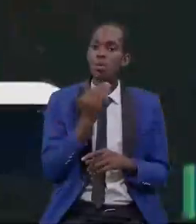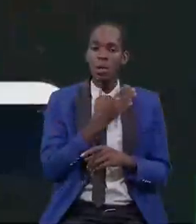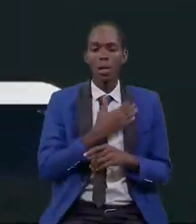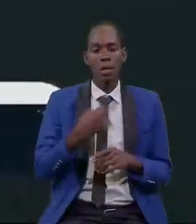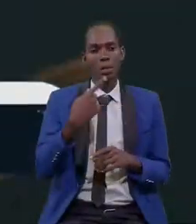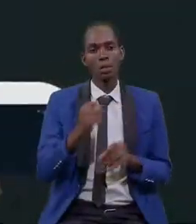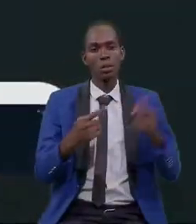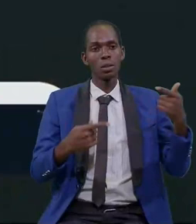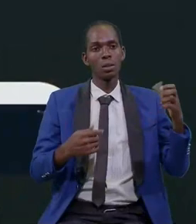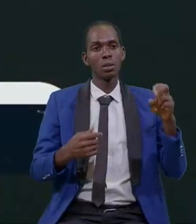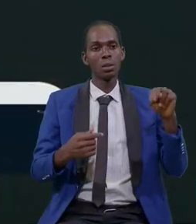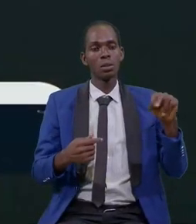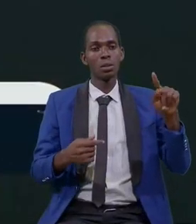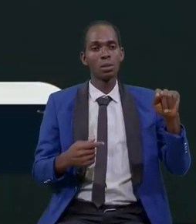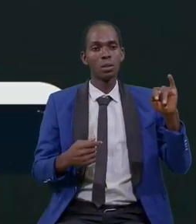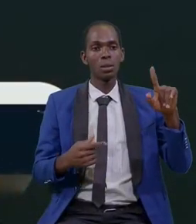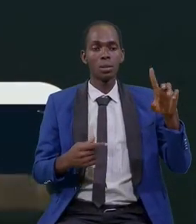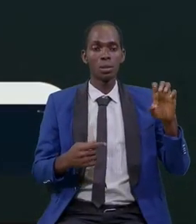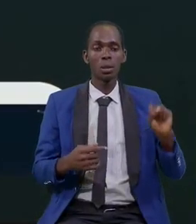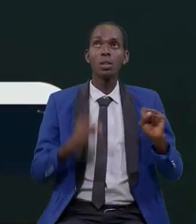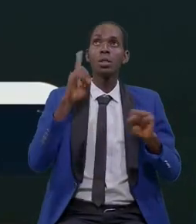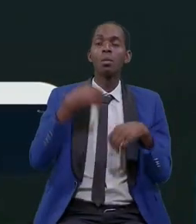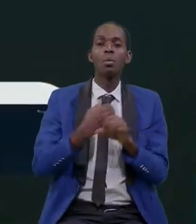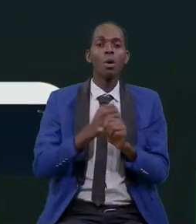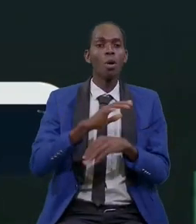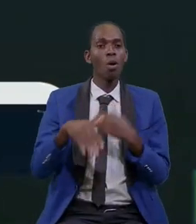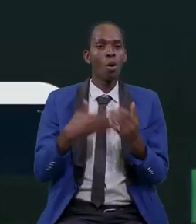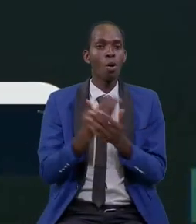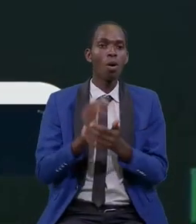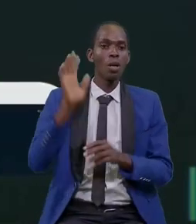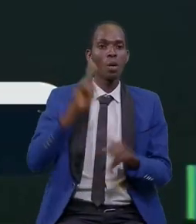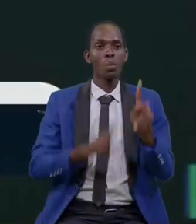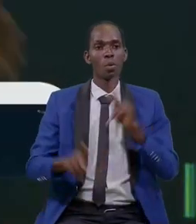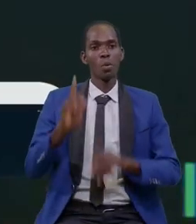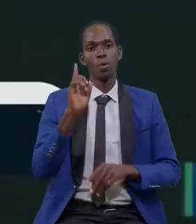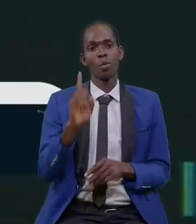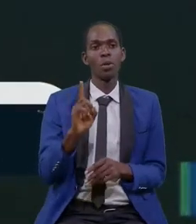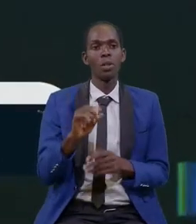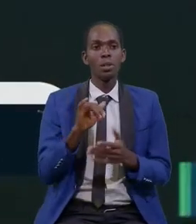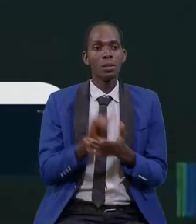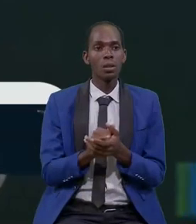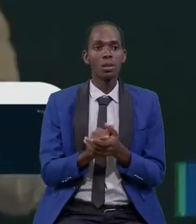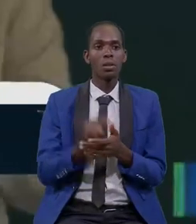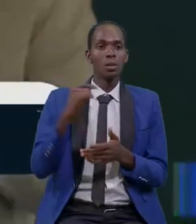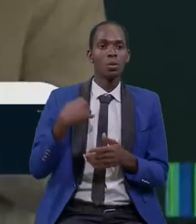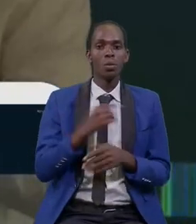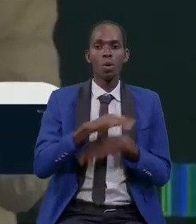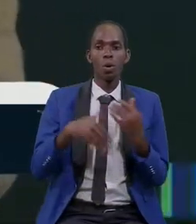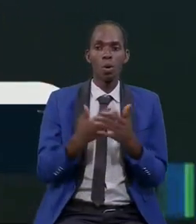Car il est notre paix, lui qui des deux n'en a fait qu'un et qui a renversé le mur de séparation,